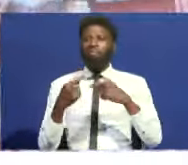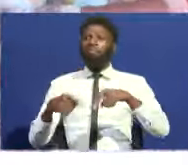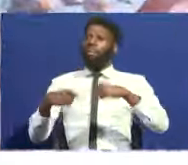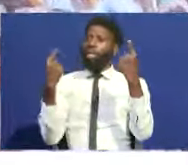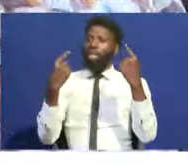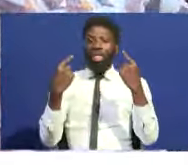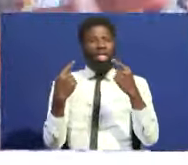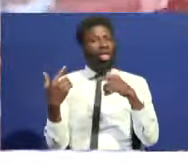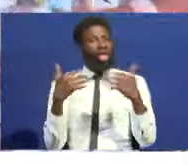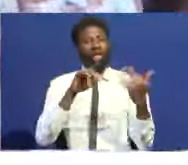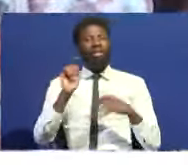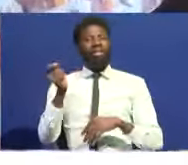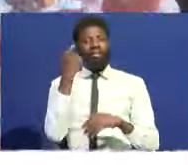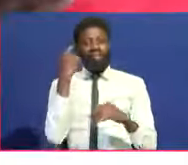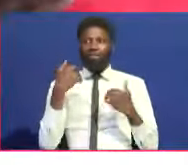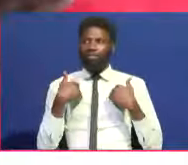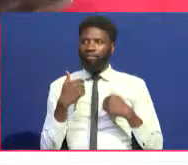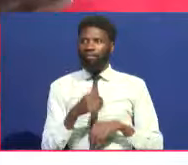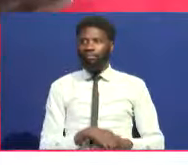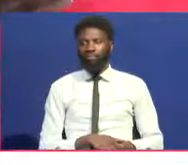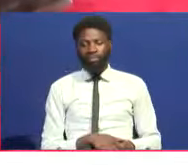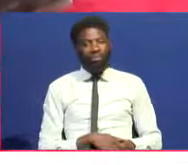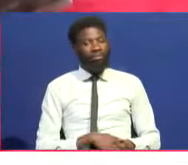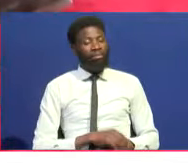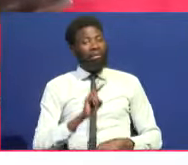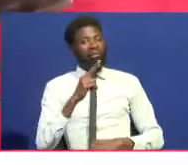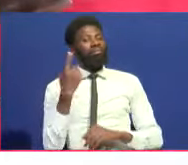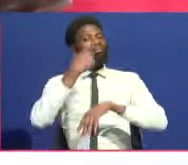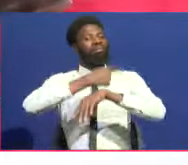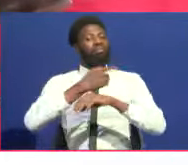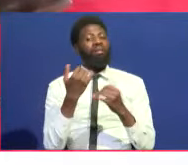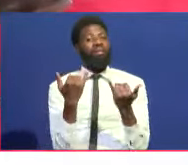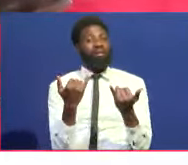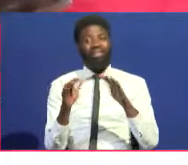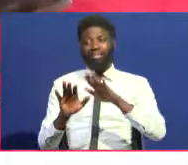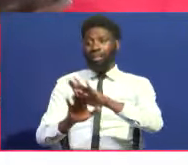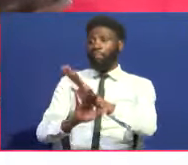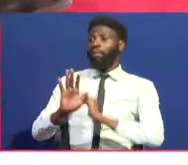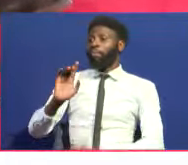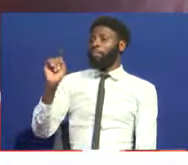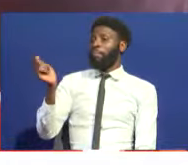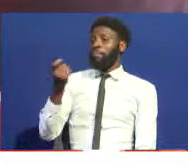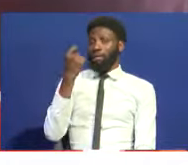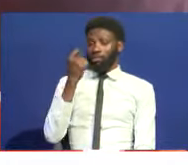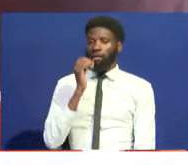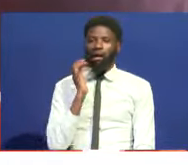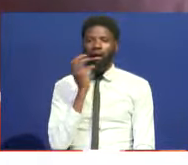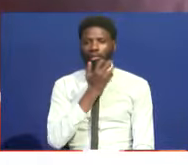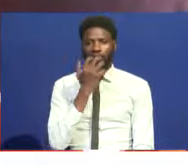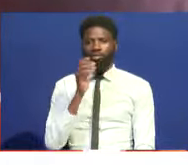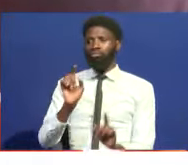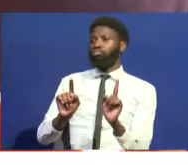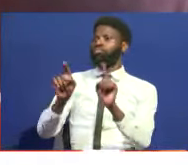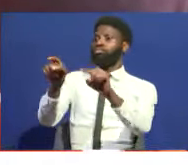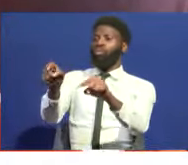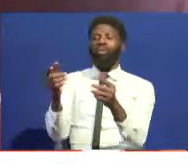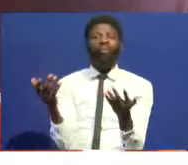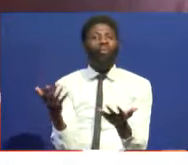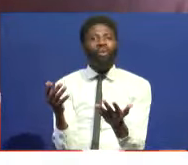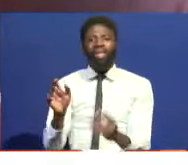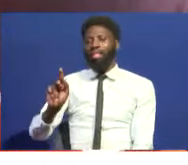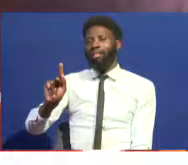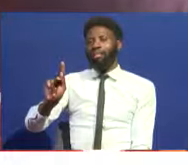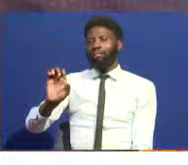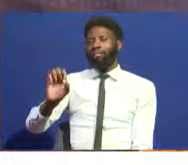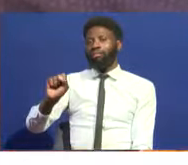For the second day running, Deputy President Rigathi Gachagua pitched camp in Kesses, Uasin Gishu County.